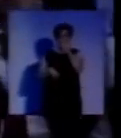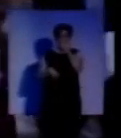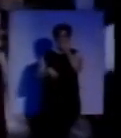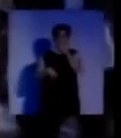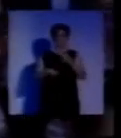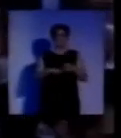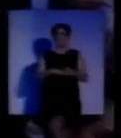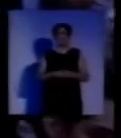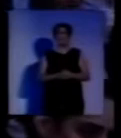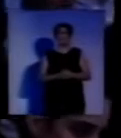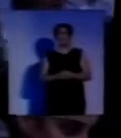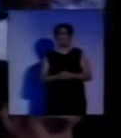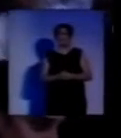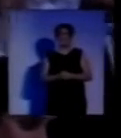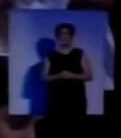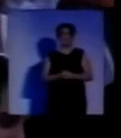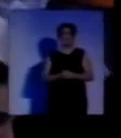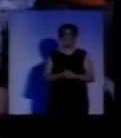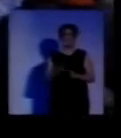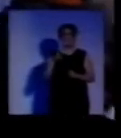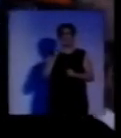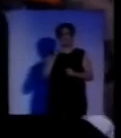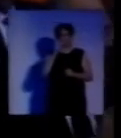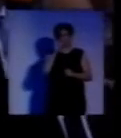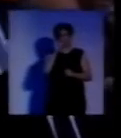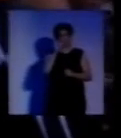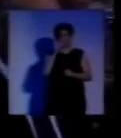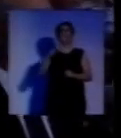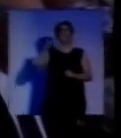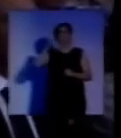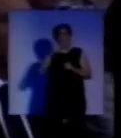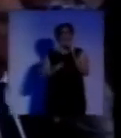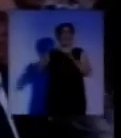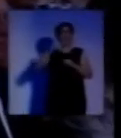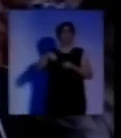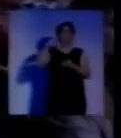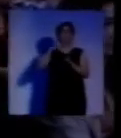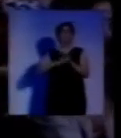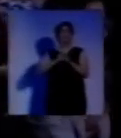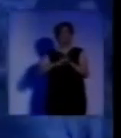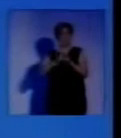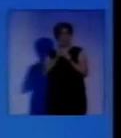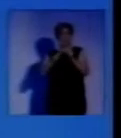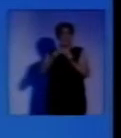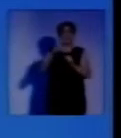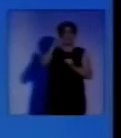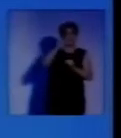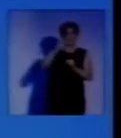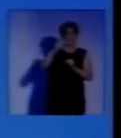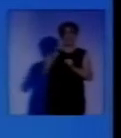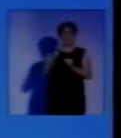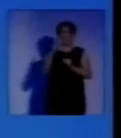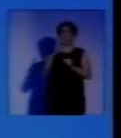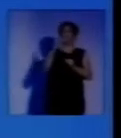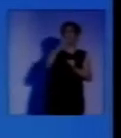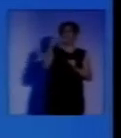Και τέλος, αυξάνεται το όριο υπαγωγής στο ΦΠΑ από τις 10.000 ευρώ στις